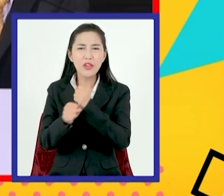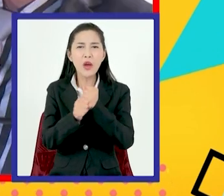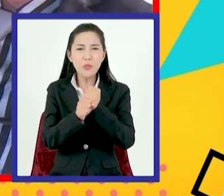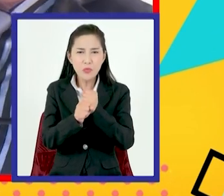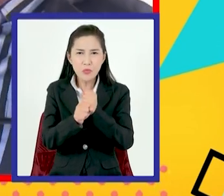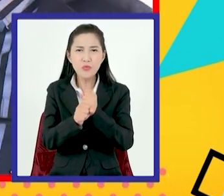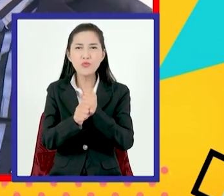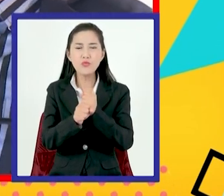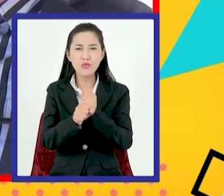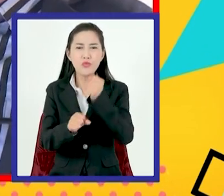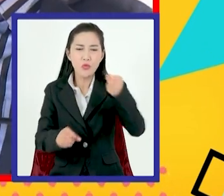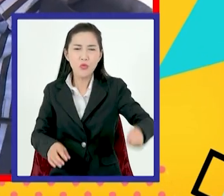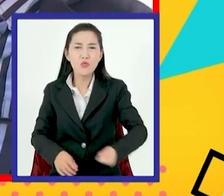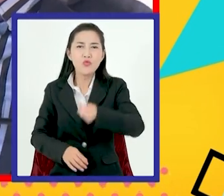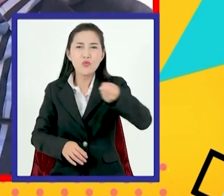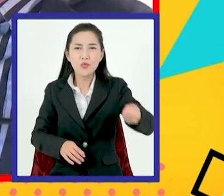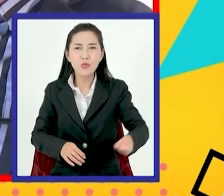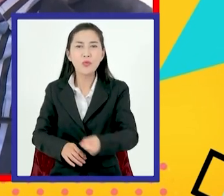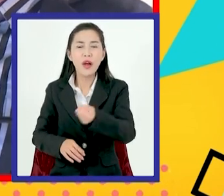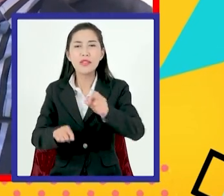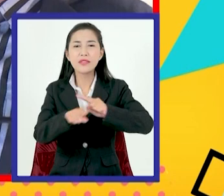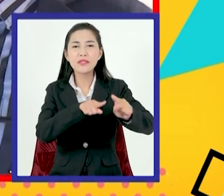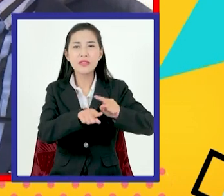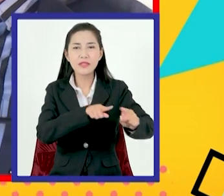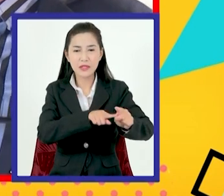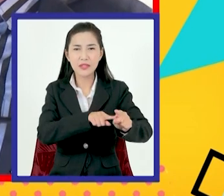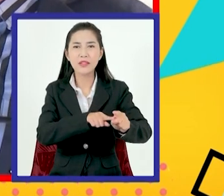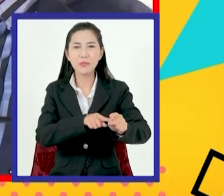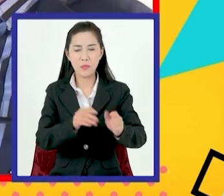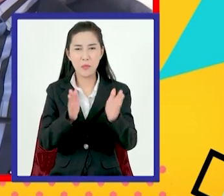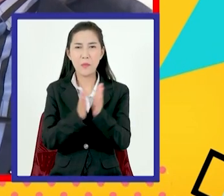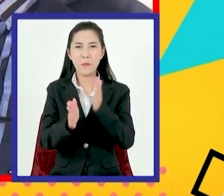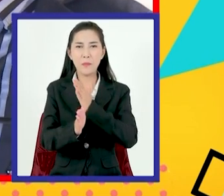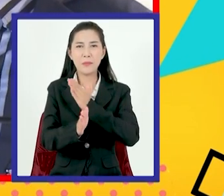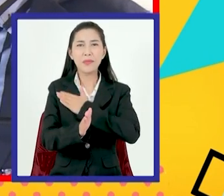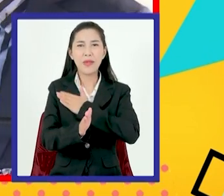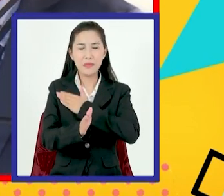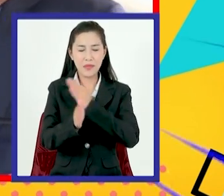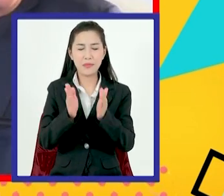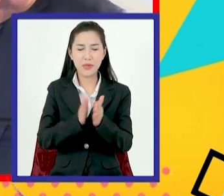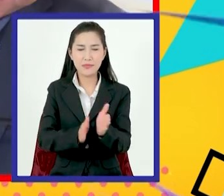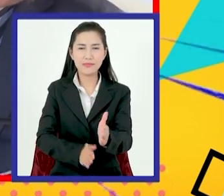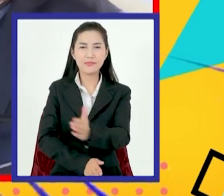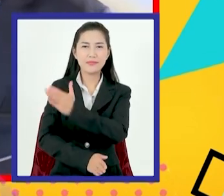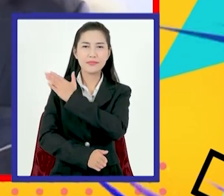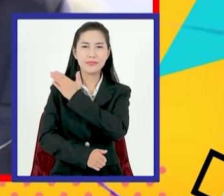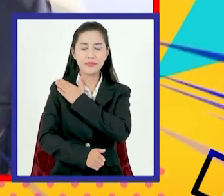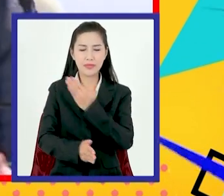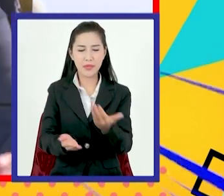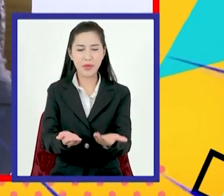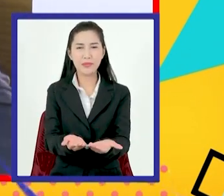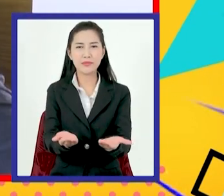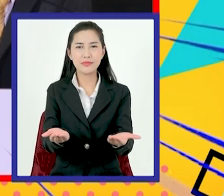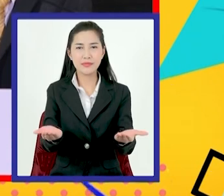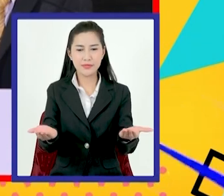ล้อไหนๆมันมีวงไฟวงล้อขนาดนี้ก็นิมนต์พระมาพิจารณาผ้าไปเลยดีไหมครับช่วงนั้นนะครับ